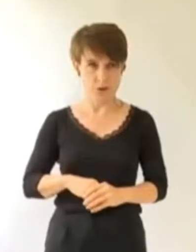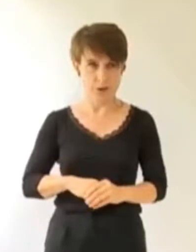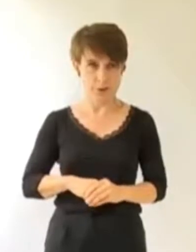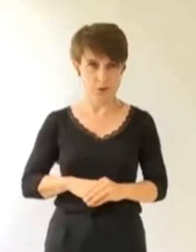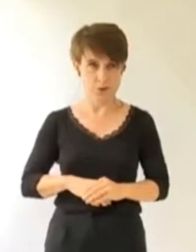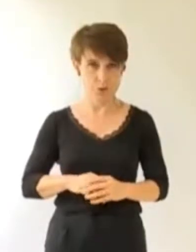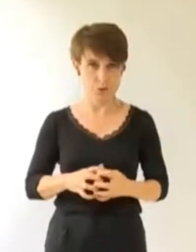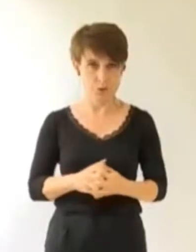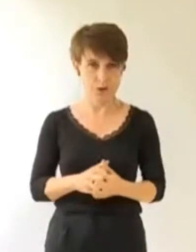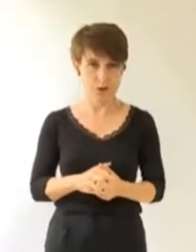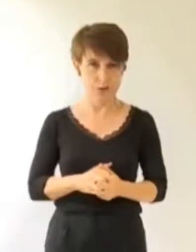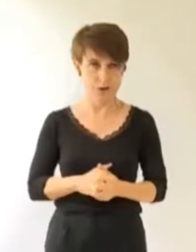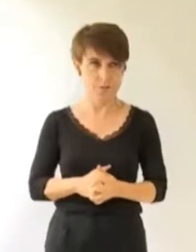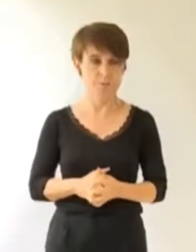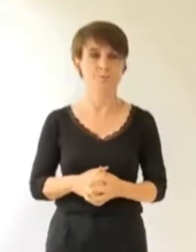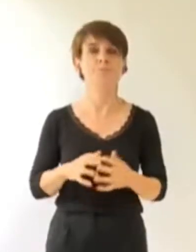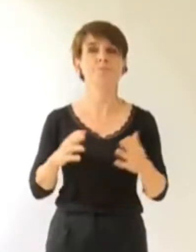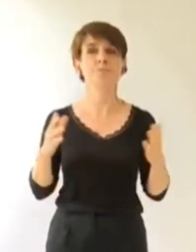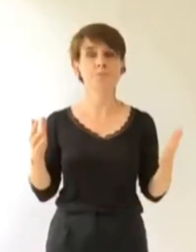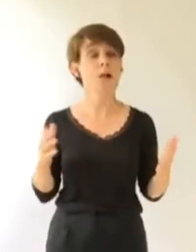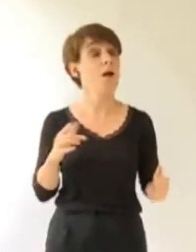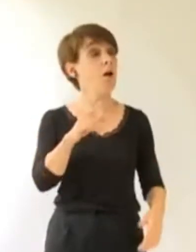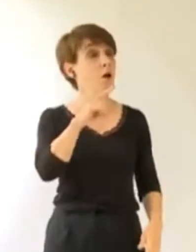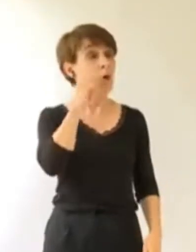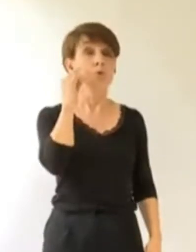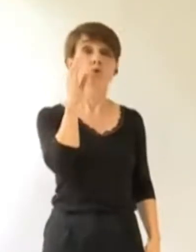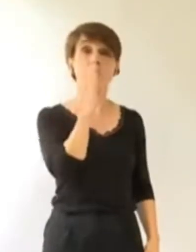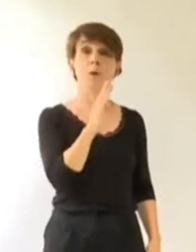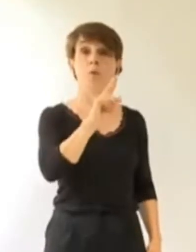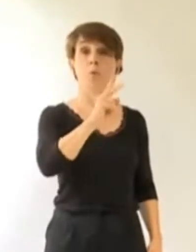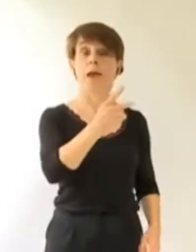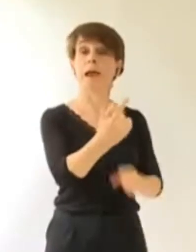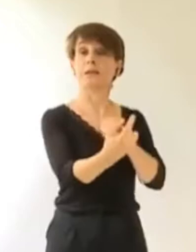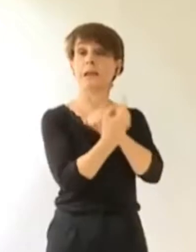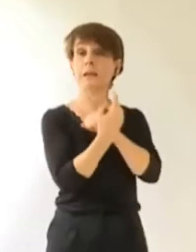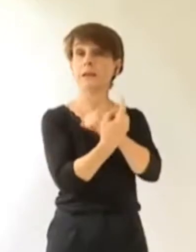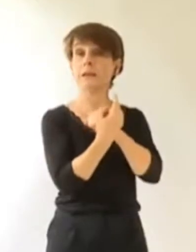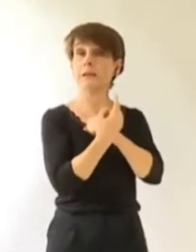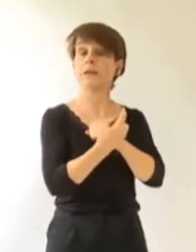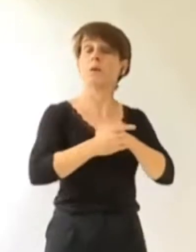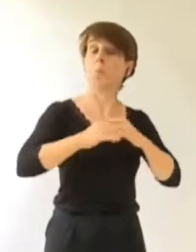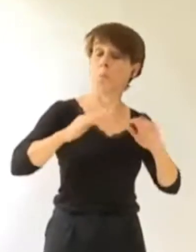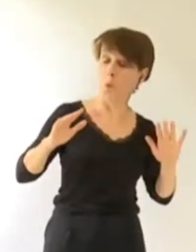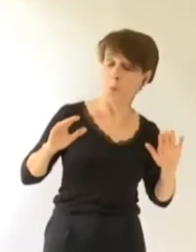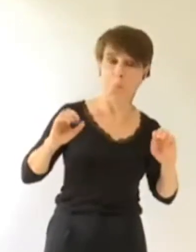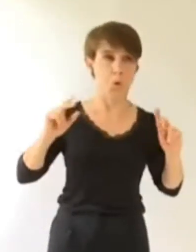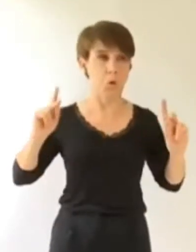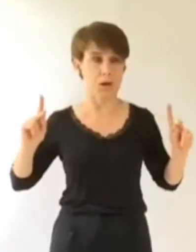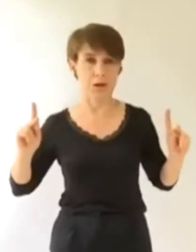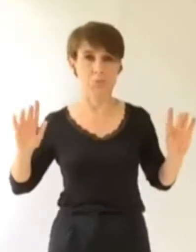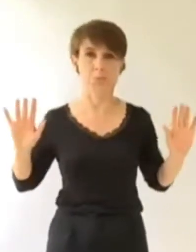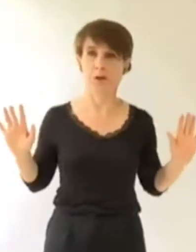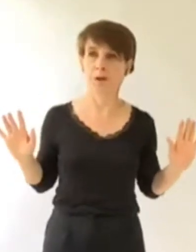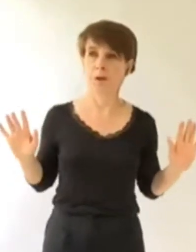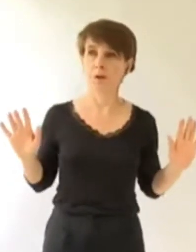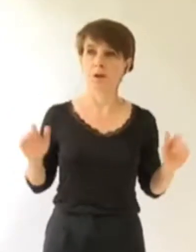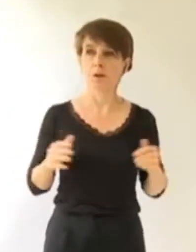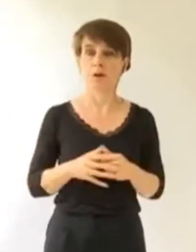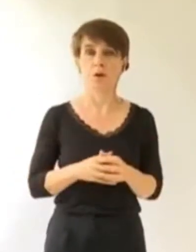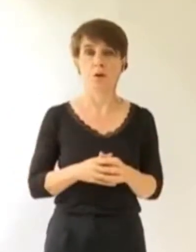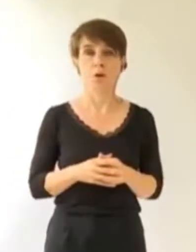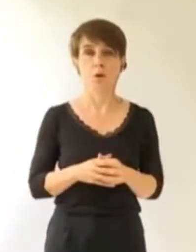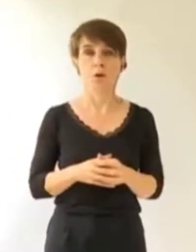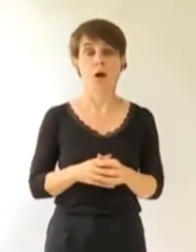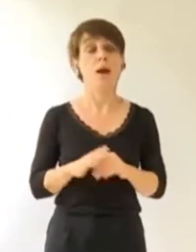M. Béron-Pérez me met en cause très sympathiquement. Je voudrais d'abord rendre hommage, parce qu'elles ne sont pas là pour se défendre,